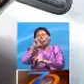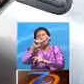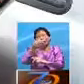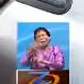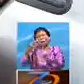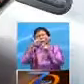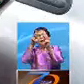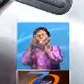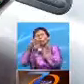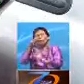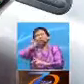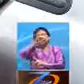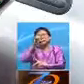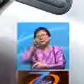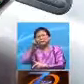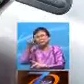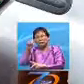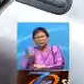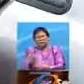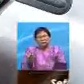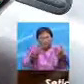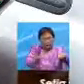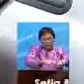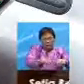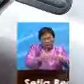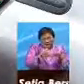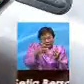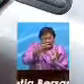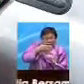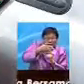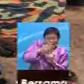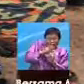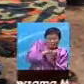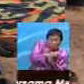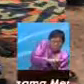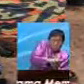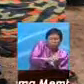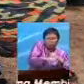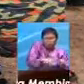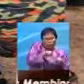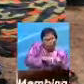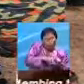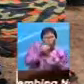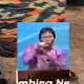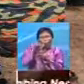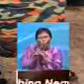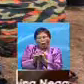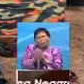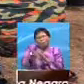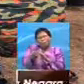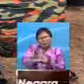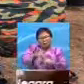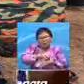Jengka. Bapa mereka terbunuh di tempat kejadian kerana tersepit di tempat duduk pemandu manakala isterinya meninggal dunia